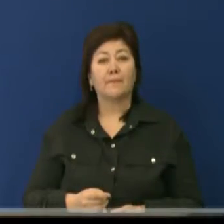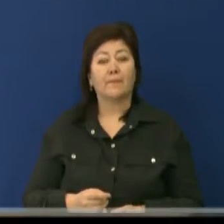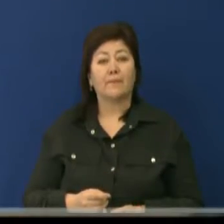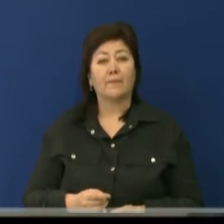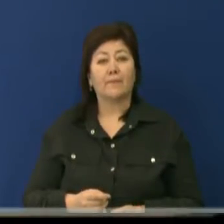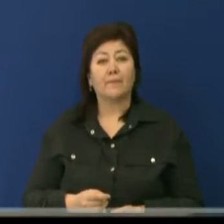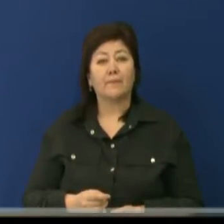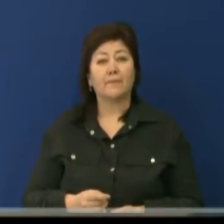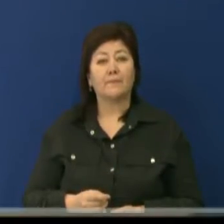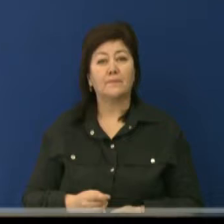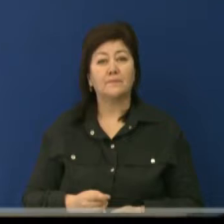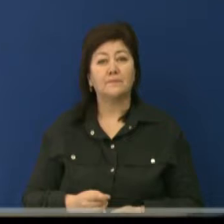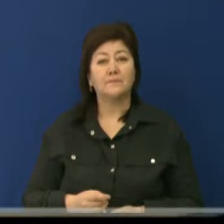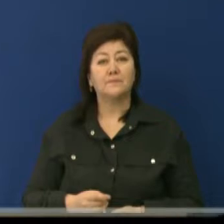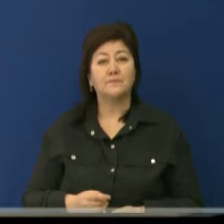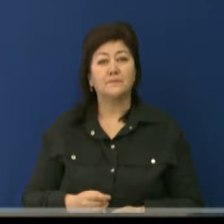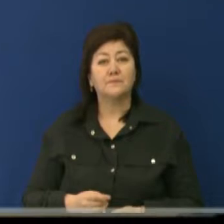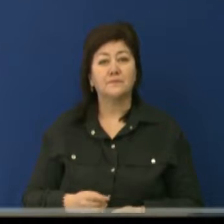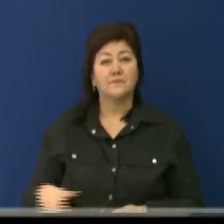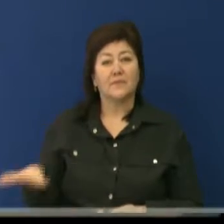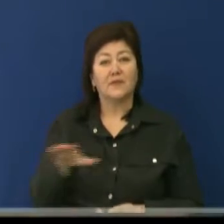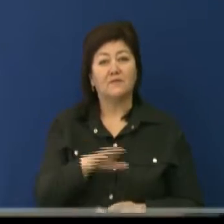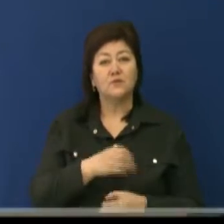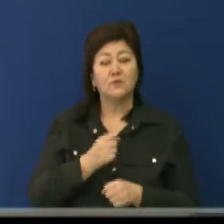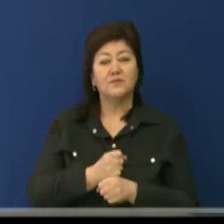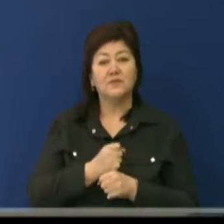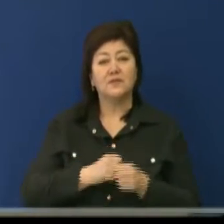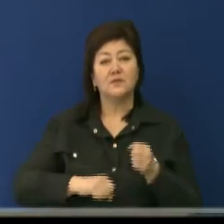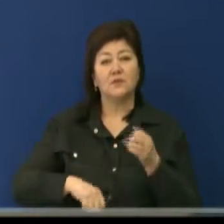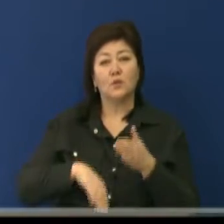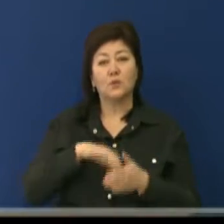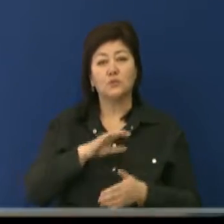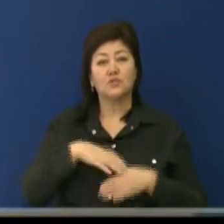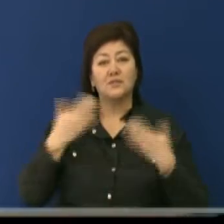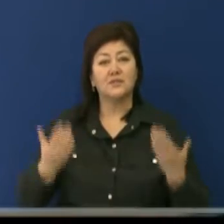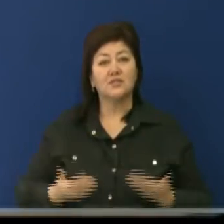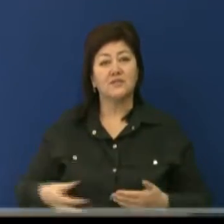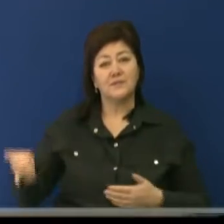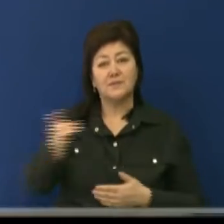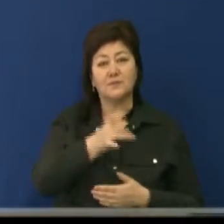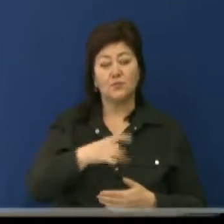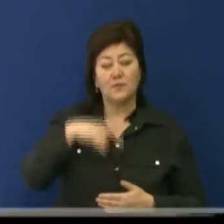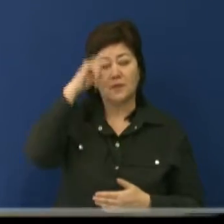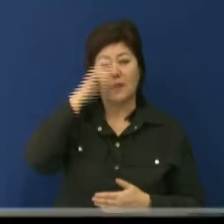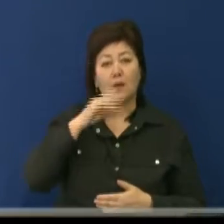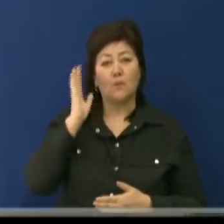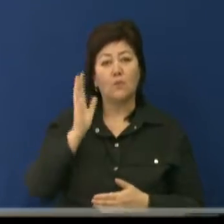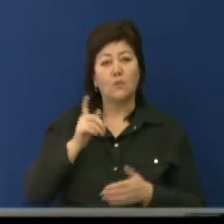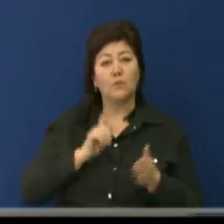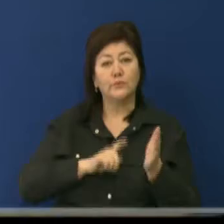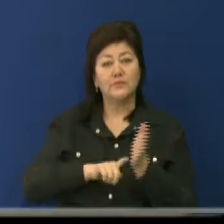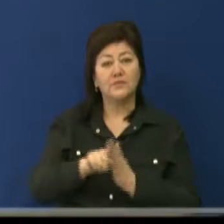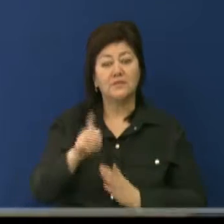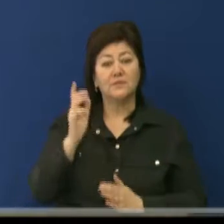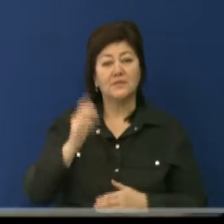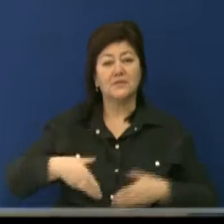все для процветания родной республики и улучшения жизни его народа. Буду стремиться давать каждому